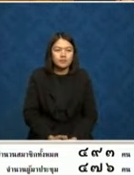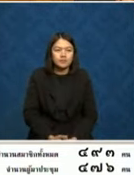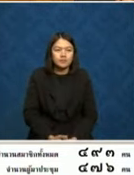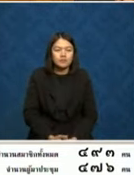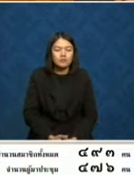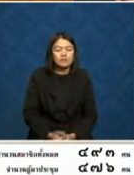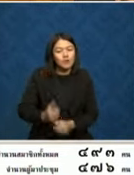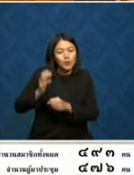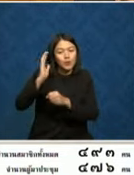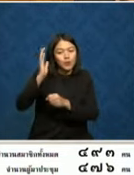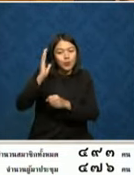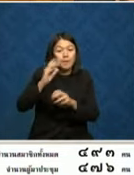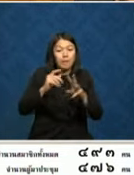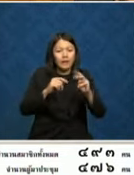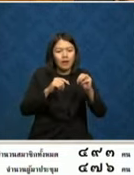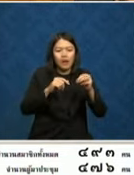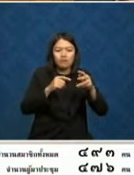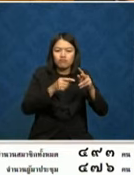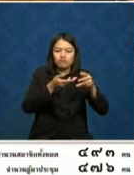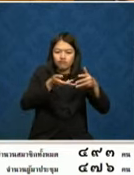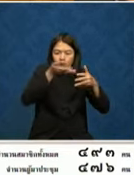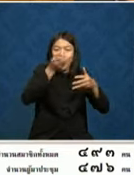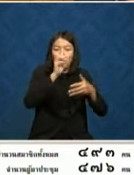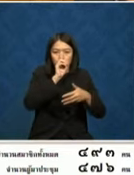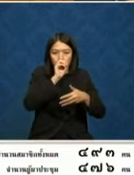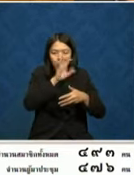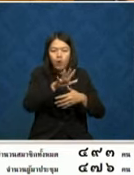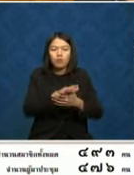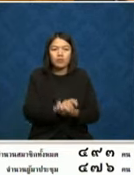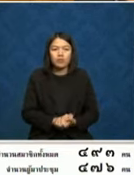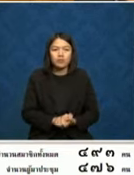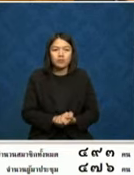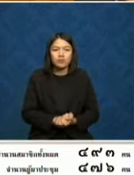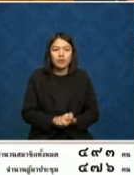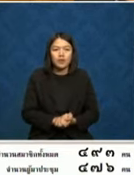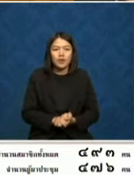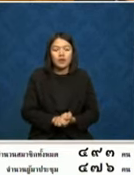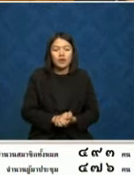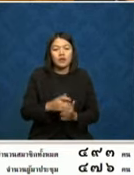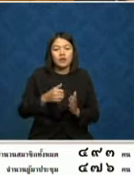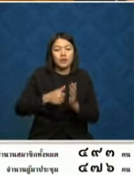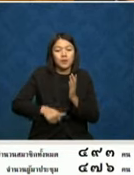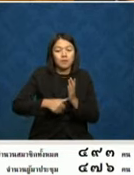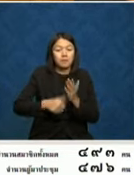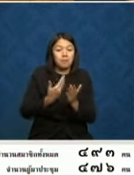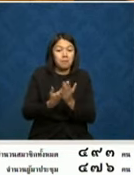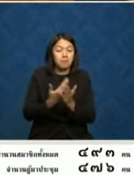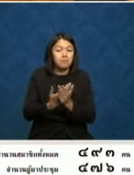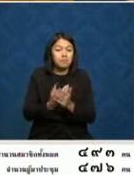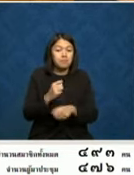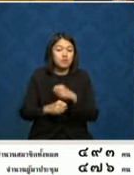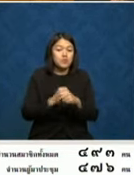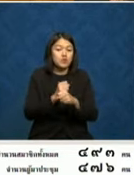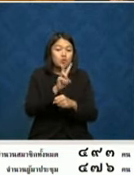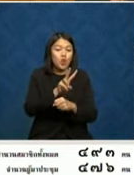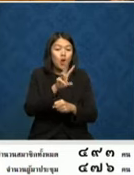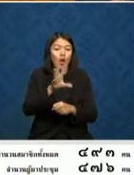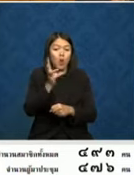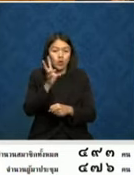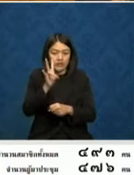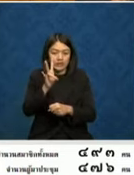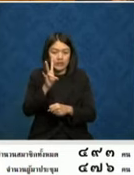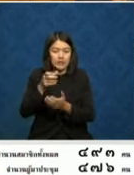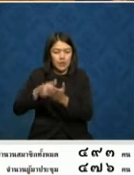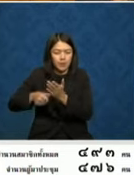แต่การอภิปรายในช่วงมาตราต้นๆ นะครับผมก็ยืนยันตามเดิมว่าการจัดเก็บในปี2567ที่ผ่านมาแล้วนะครับกำลังจ